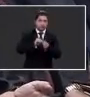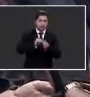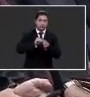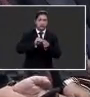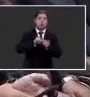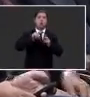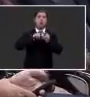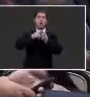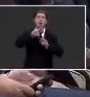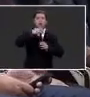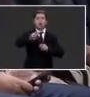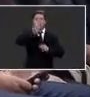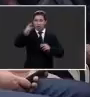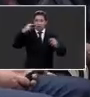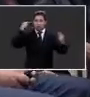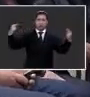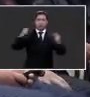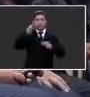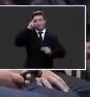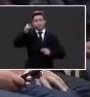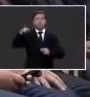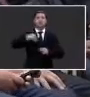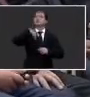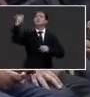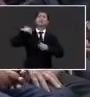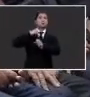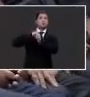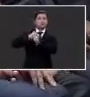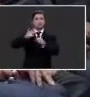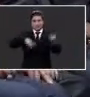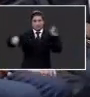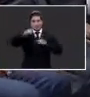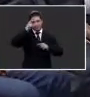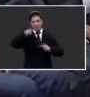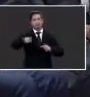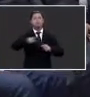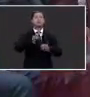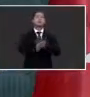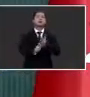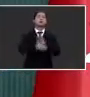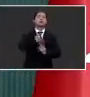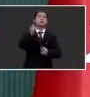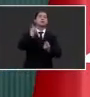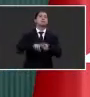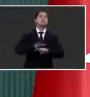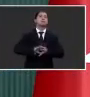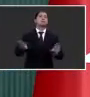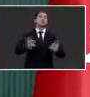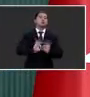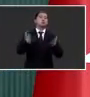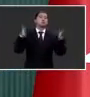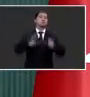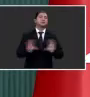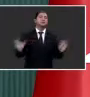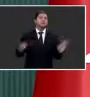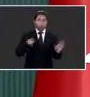kur penceresinden bakan Mandacı dayatmanın kodları artık çözülmüştür Bu